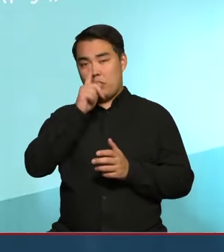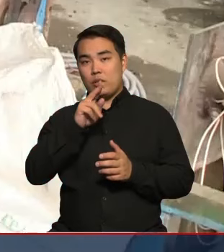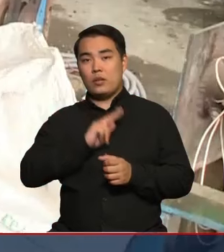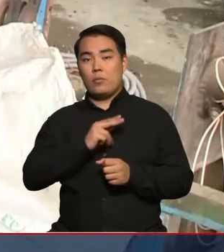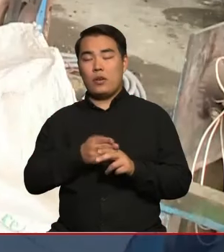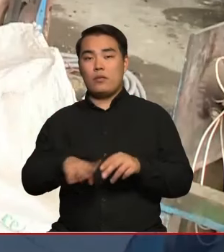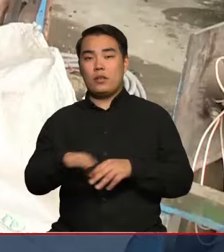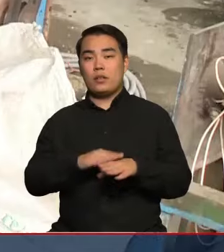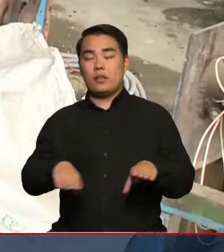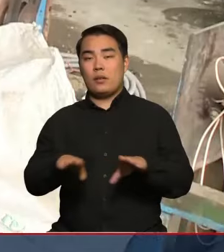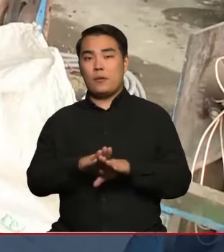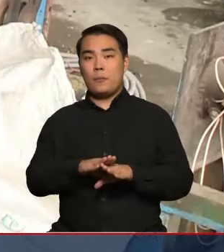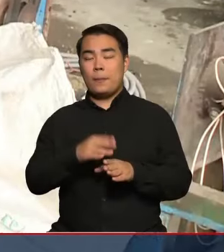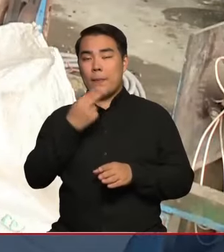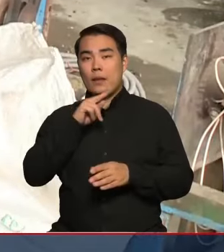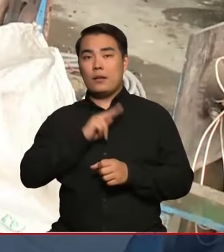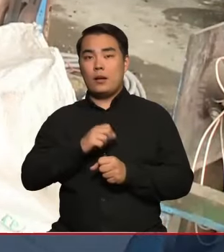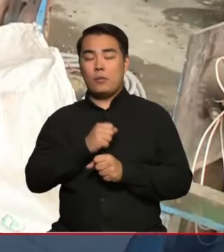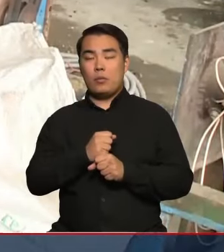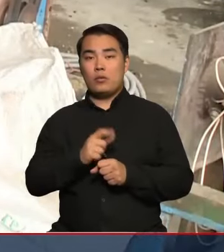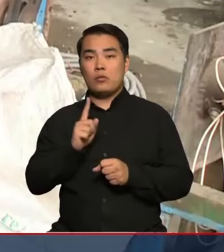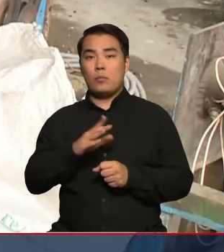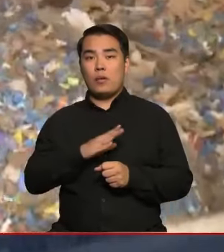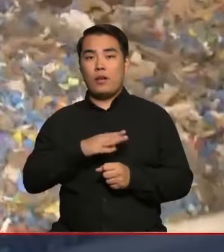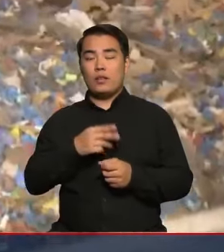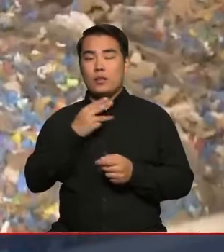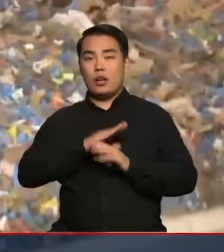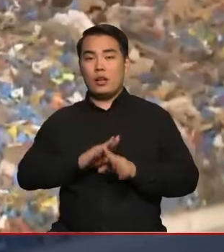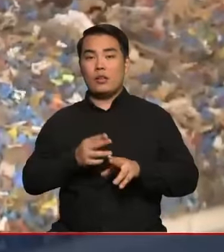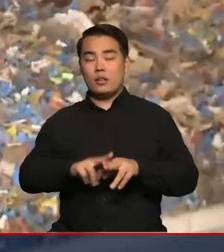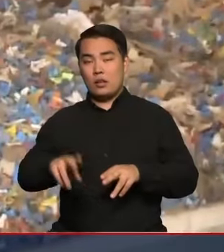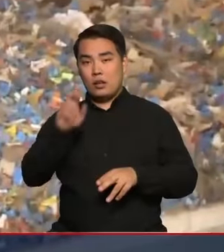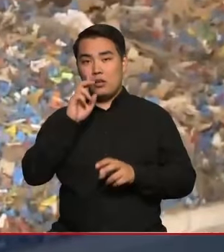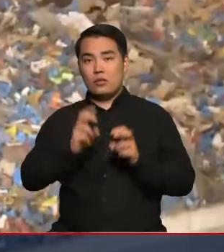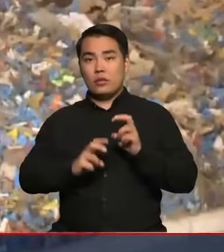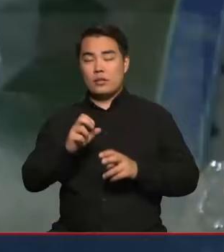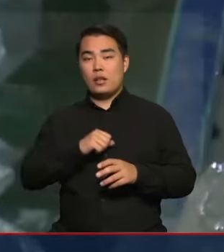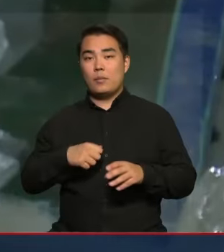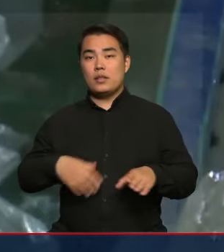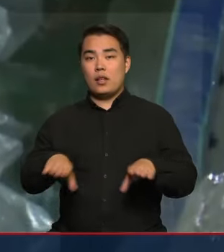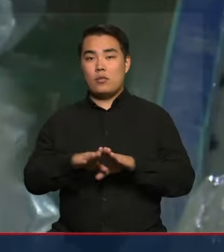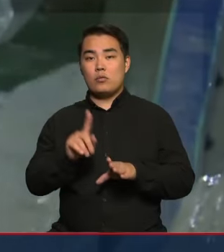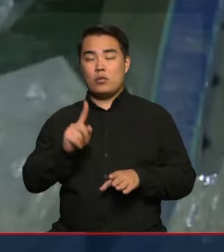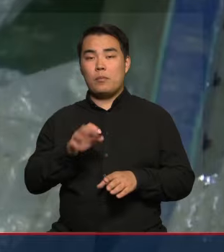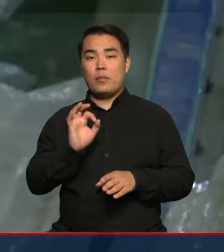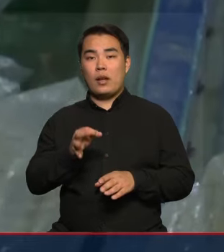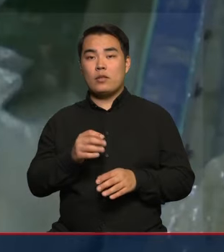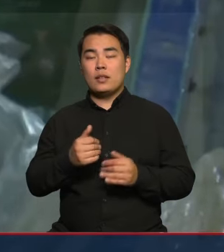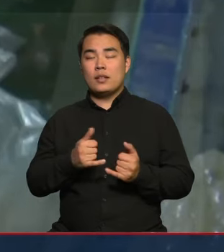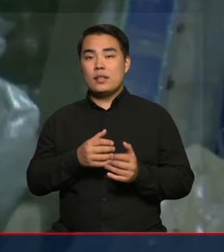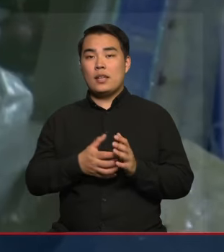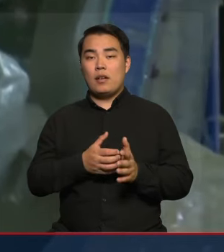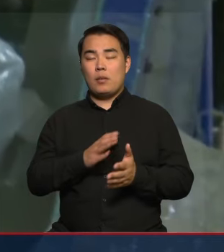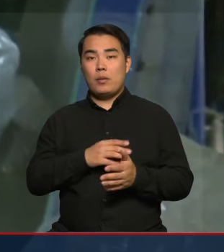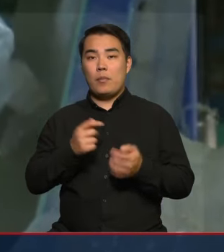барлығы. Қоқыстың да сапалы һәм сапасыз болады. Елдегі қайта өңдеу зауыттарының жабылуына да дұрыс шикізаттың болмауы себеп.